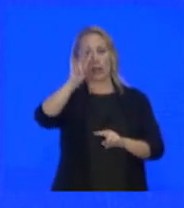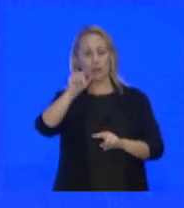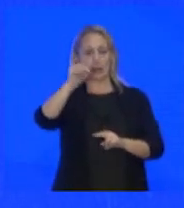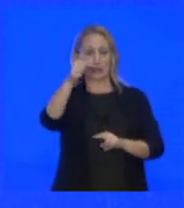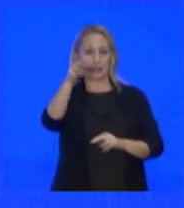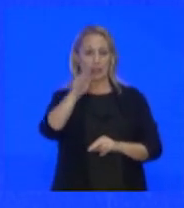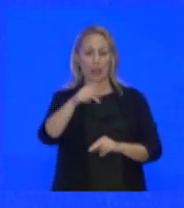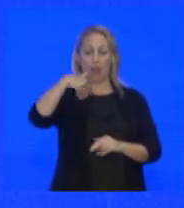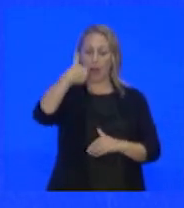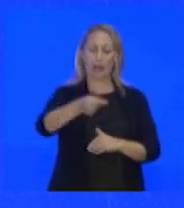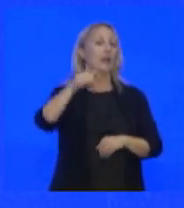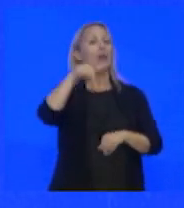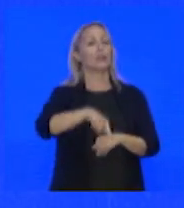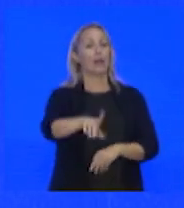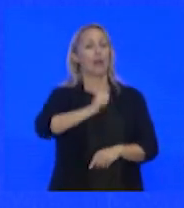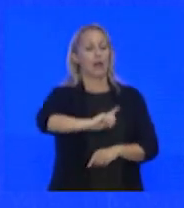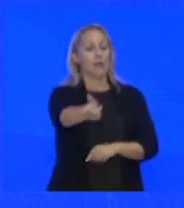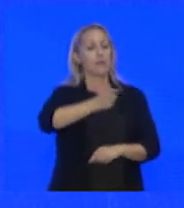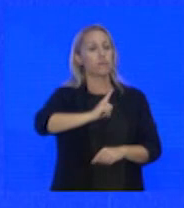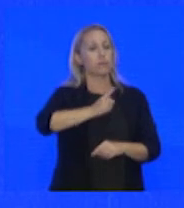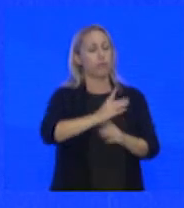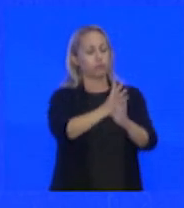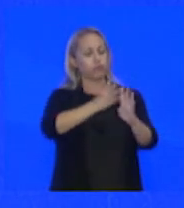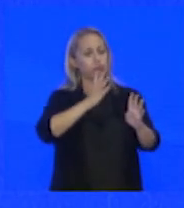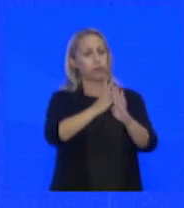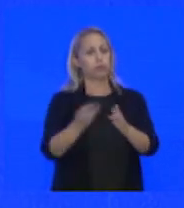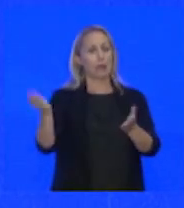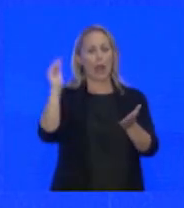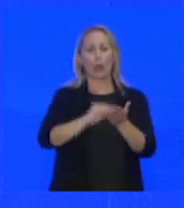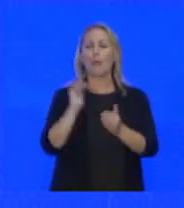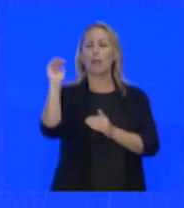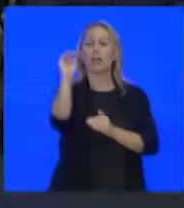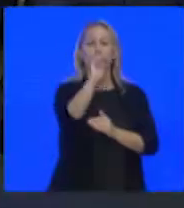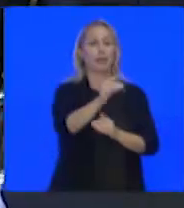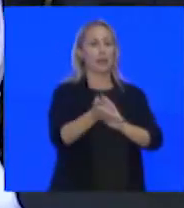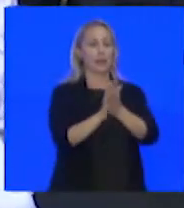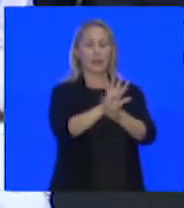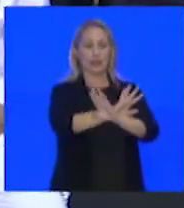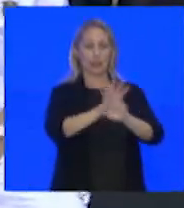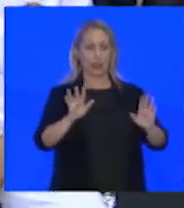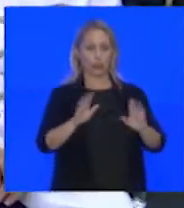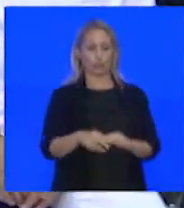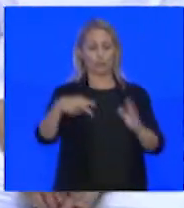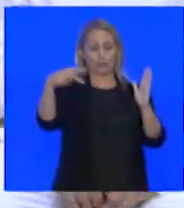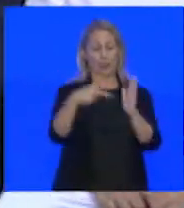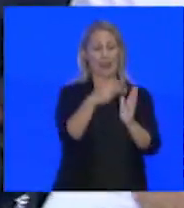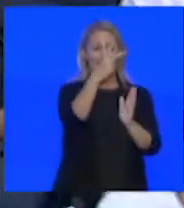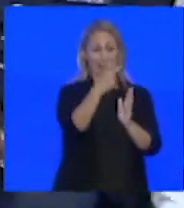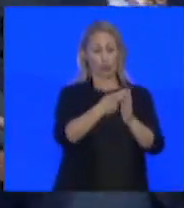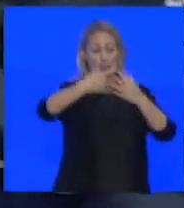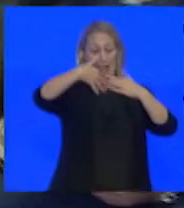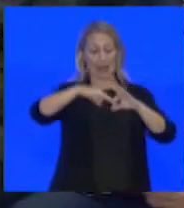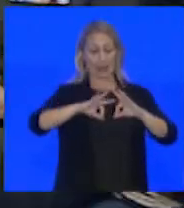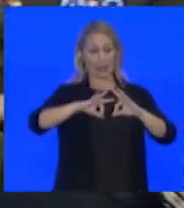και για υπηρεσίες που μέχρι σήμερα απαιτούν φυσική παρουσία. Και στις αρχές του 2020 η κυβέρνηση θα